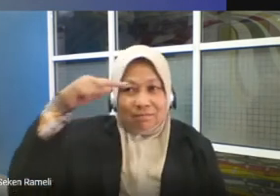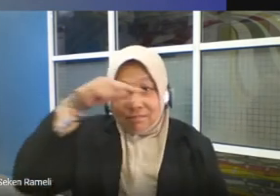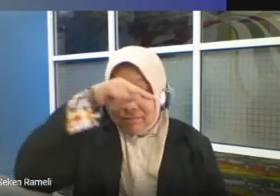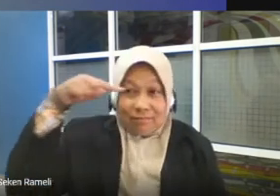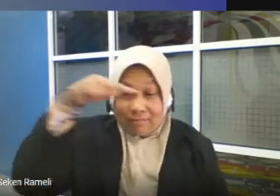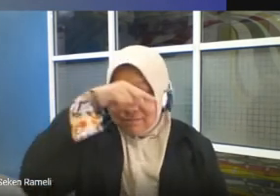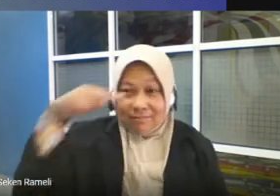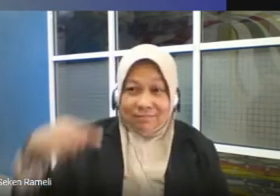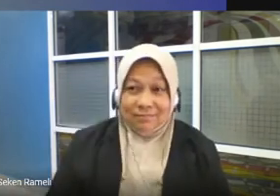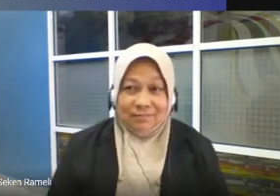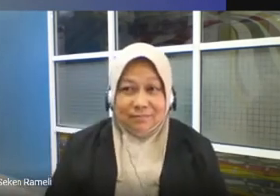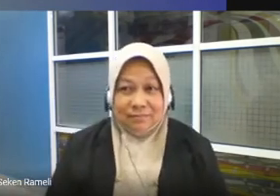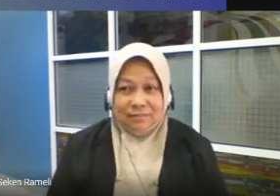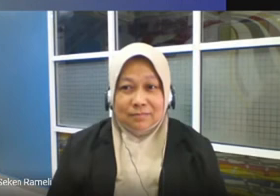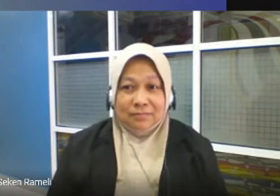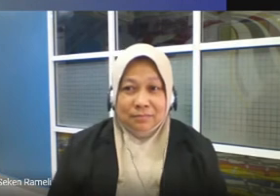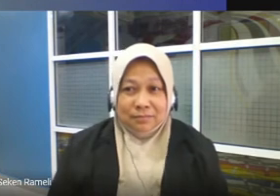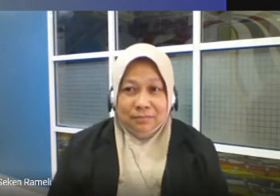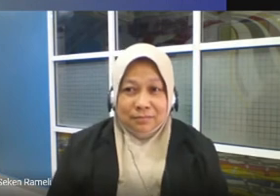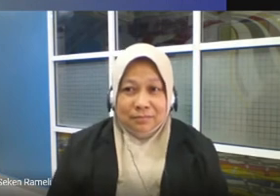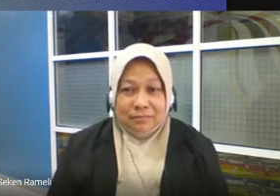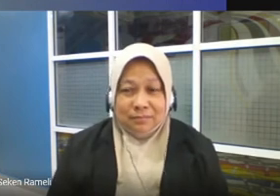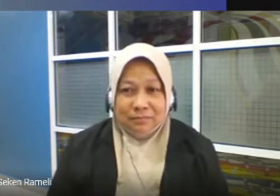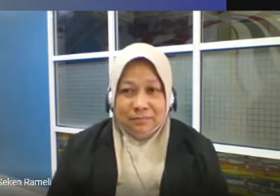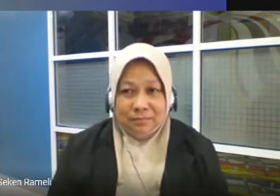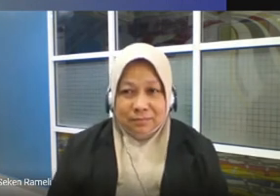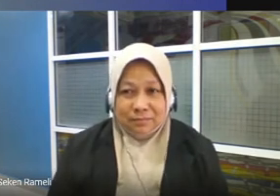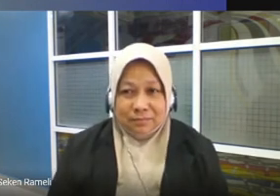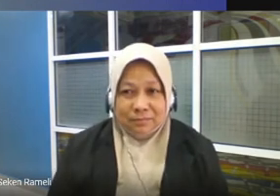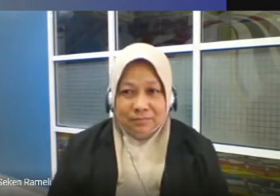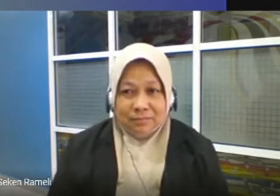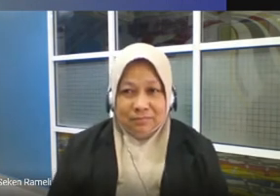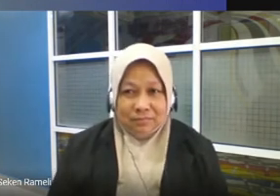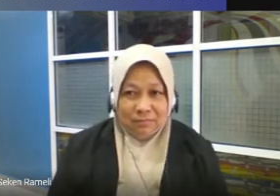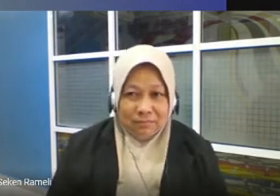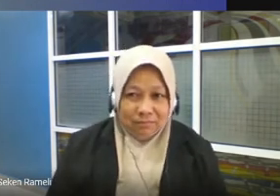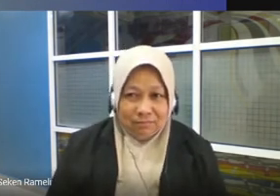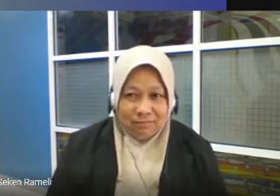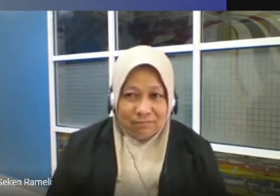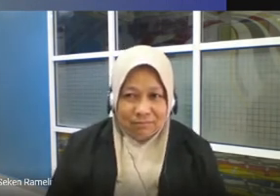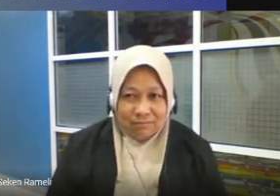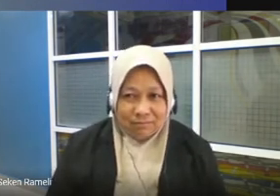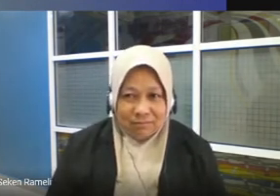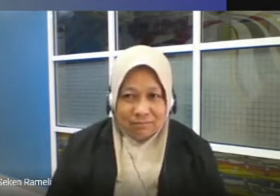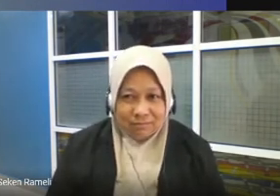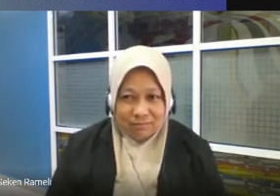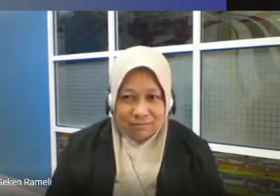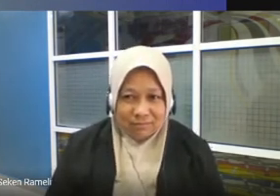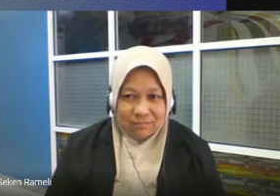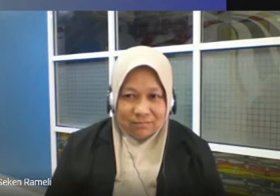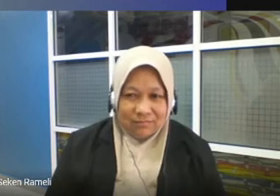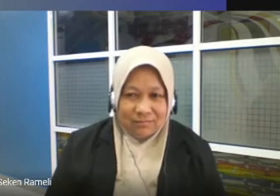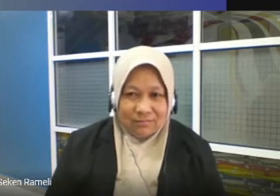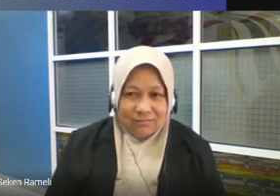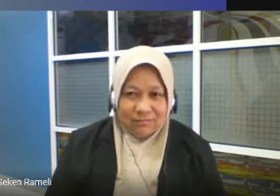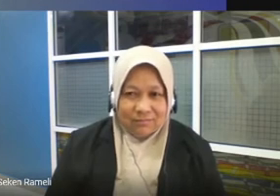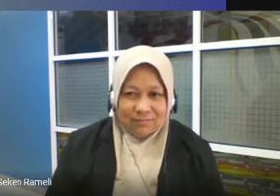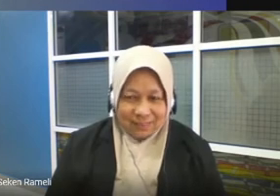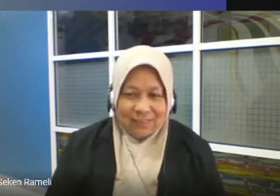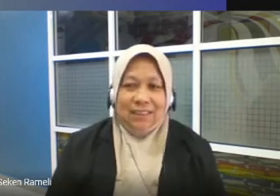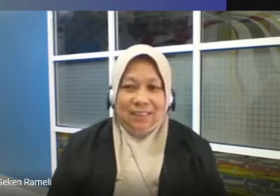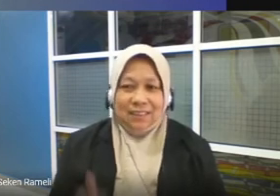Tak. Muka tu nampak paras hidung saja. Muka nampak paras hidung? Kat sini je ke? Okay, tak apa. Saya buat macam ni. Okay, sekarang nampak